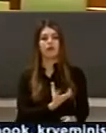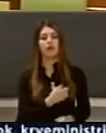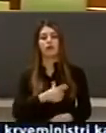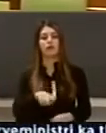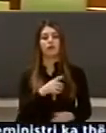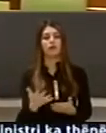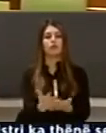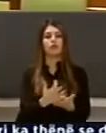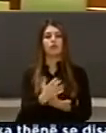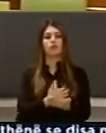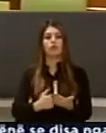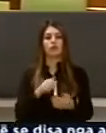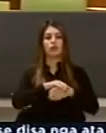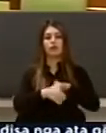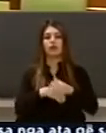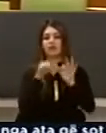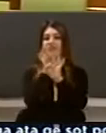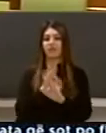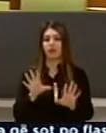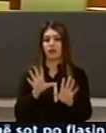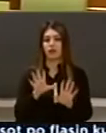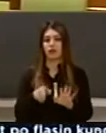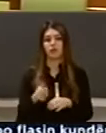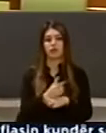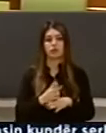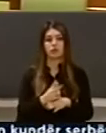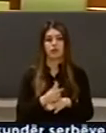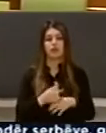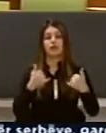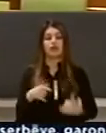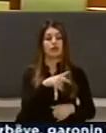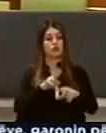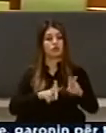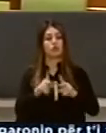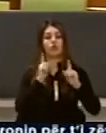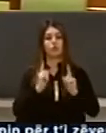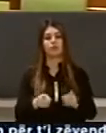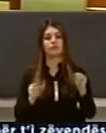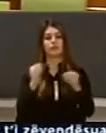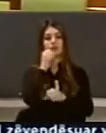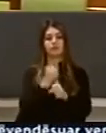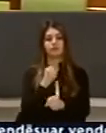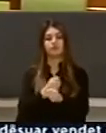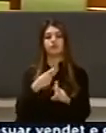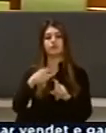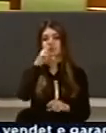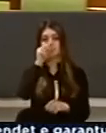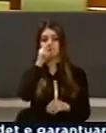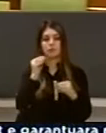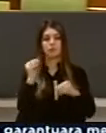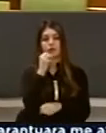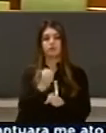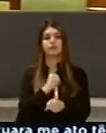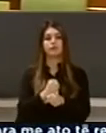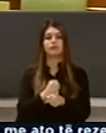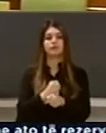sociale në vend. Mbi këtë bazë, Prokuroria dhe Policia e Kosovës do duhet të intensifikojnë përpjekjet për të luftuar këto rrjete